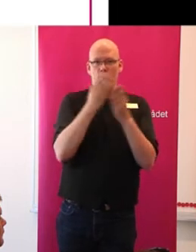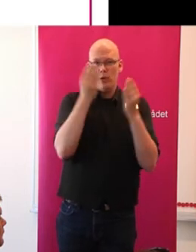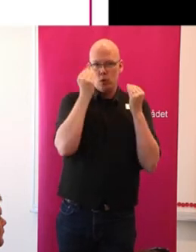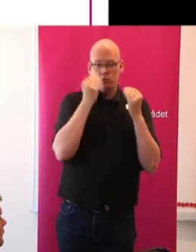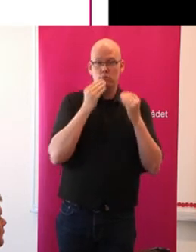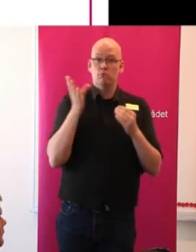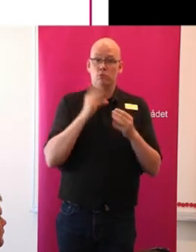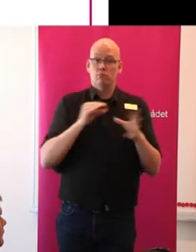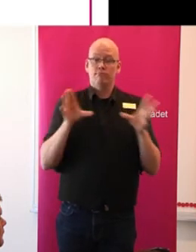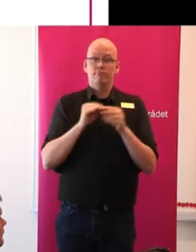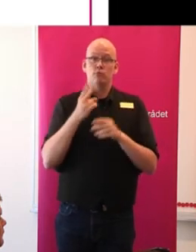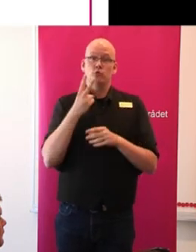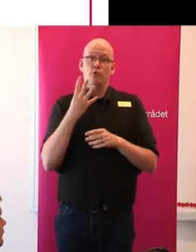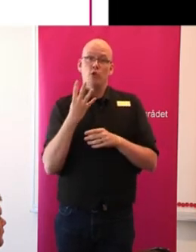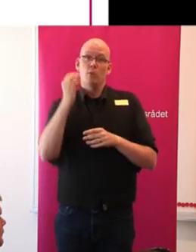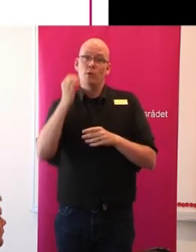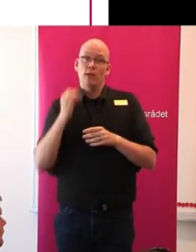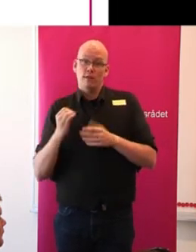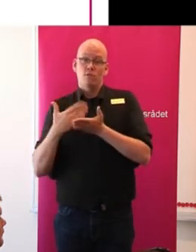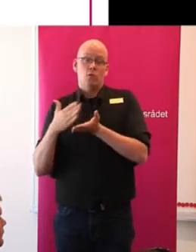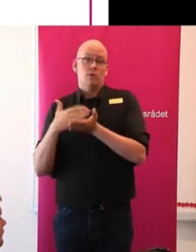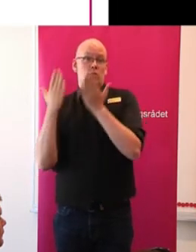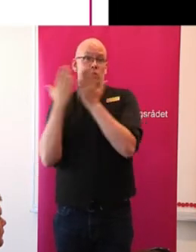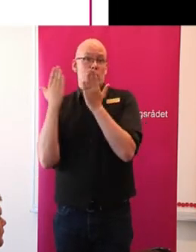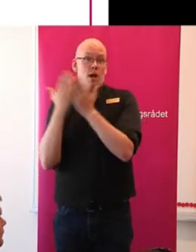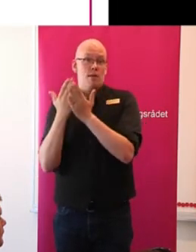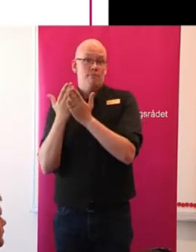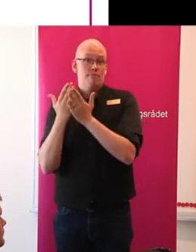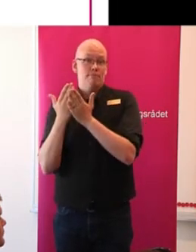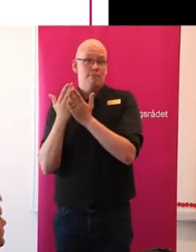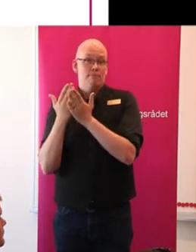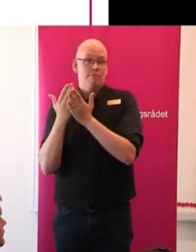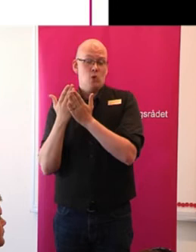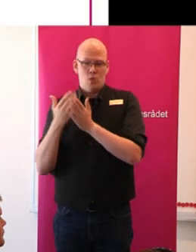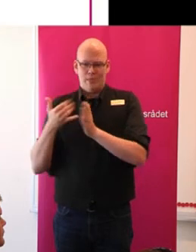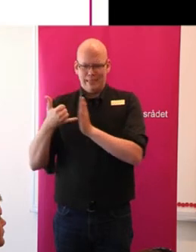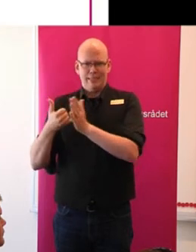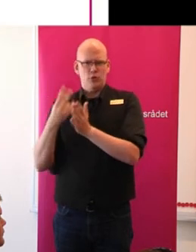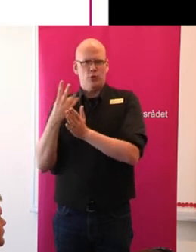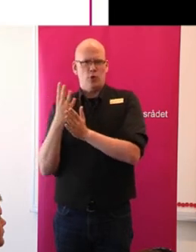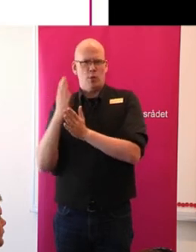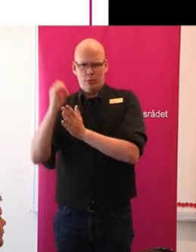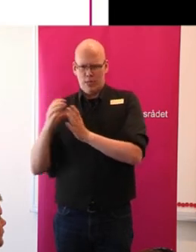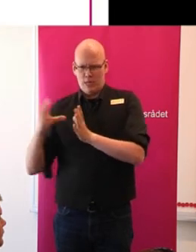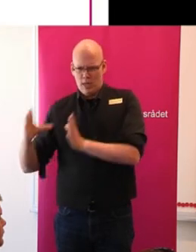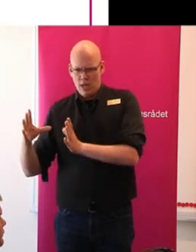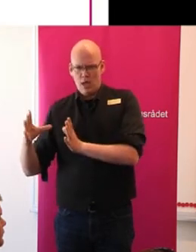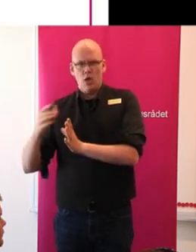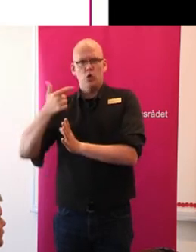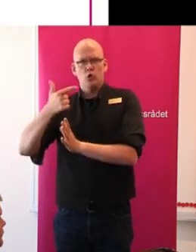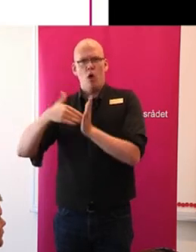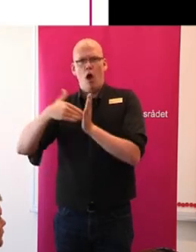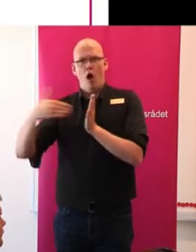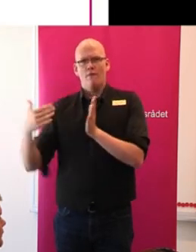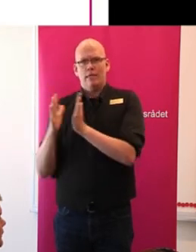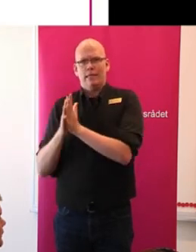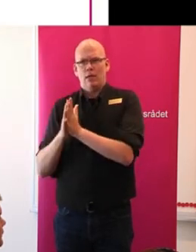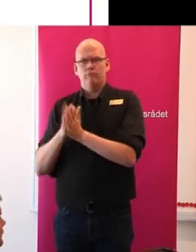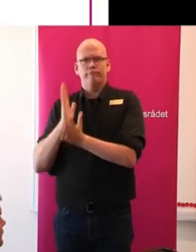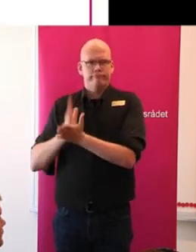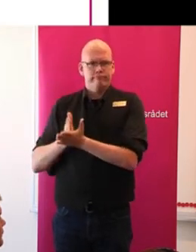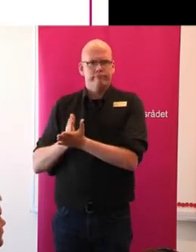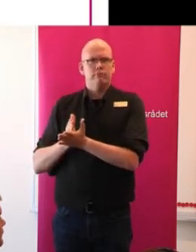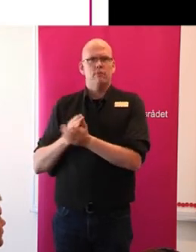24% återupptagit sina studier. Och fördelningen utav de 24, det är att 7 av 10 har